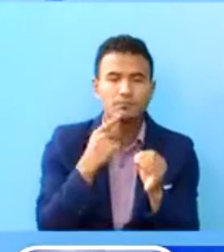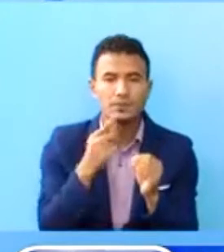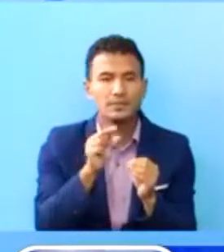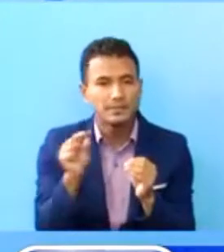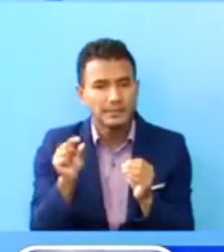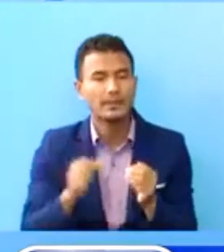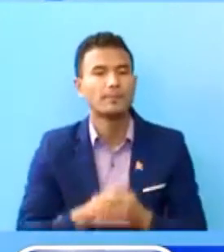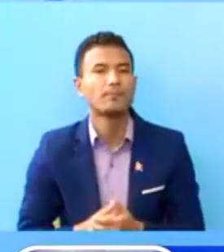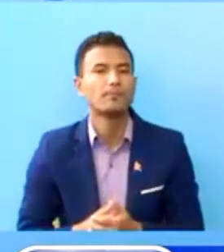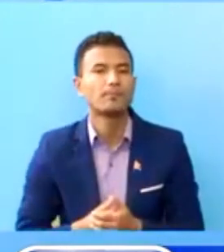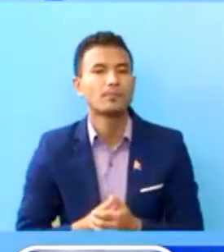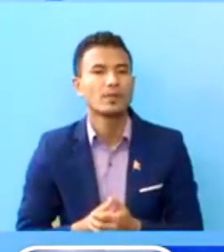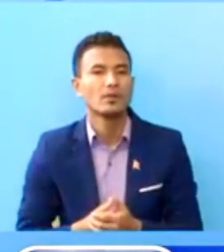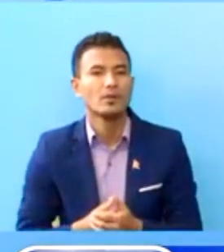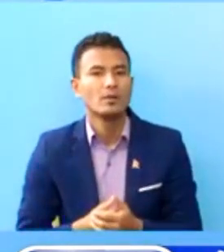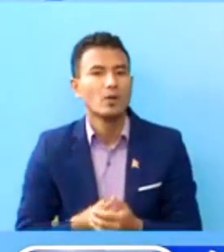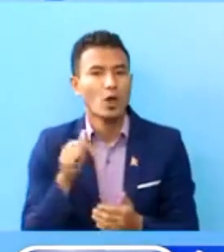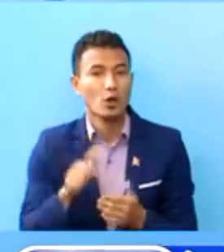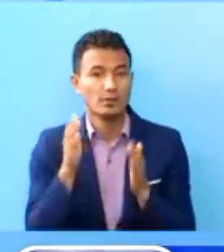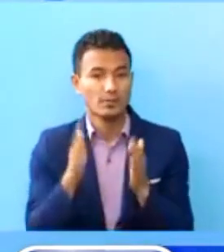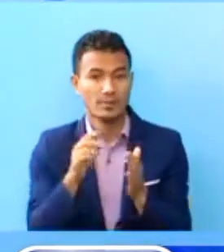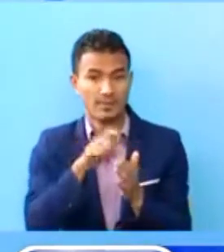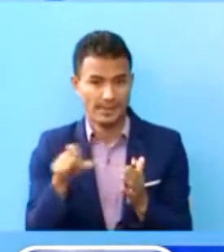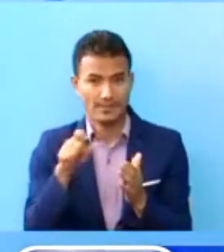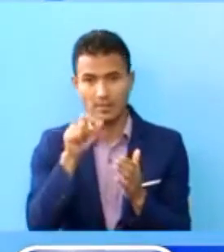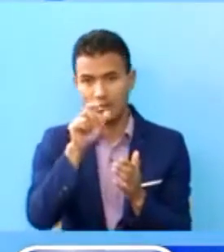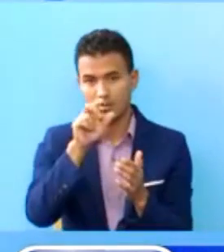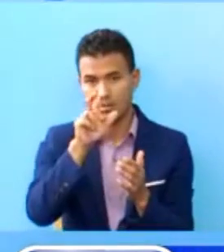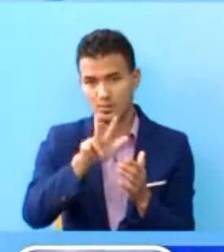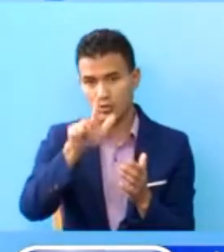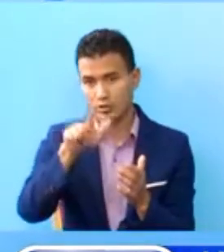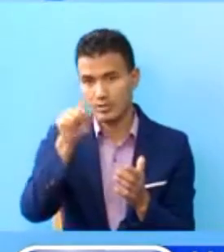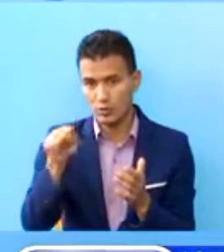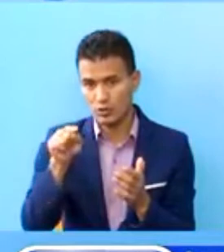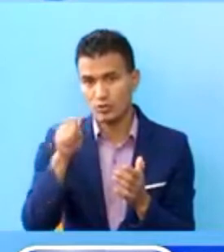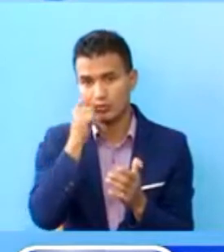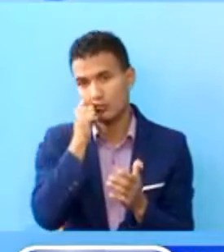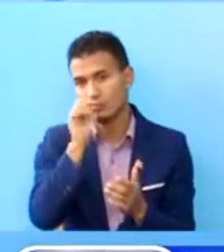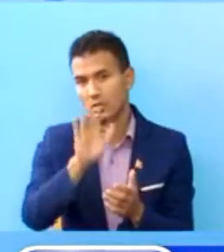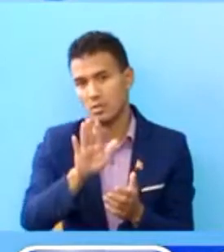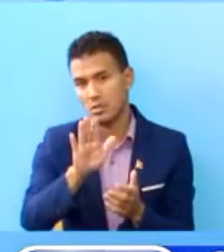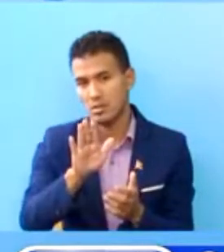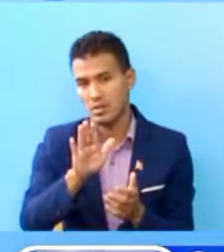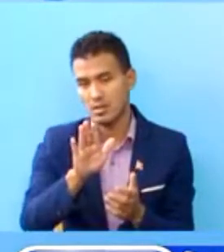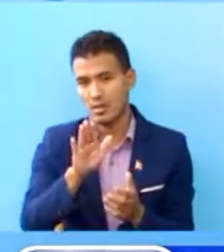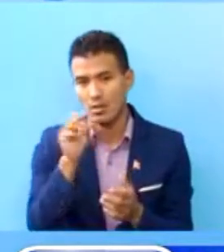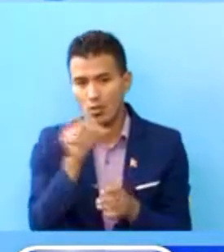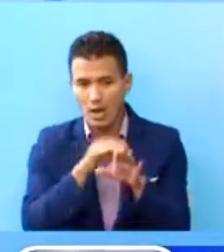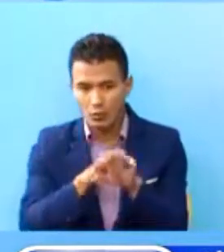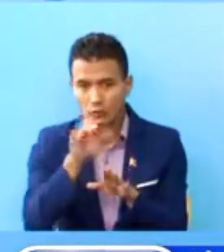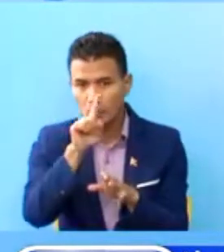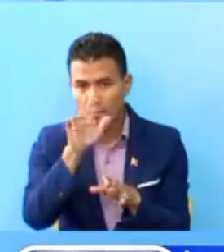कुराहरू भन्नुपर्दा अहिलेसम्म नेपालमा 87% पुरुष छन् र उहाँहरू